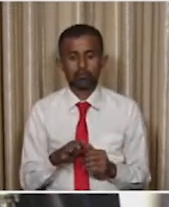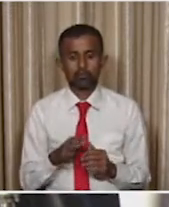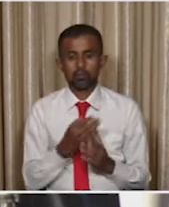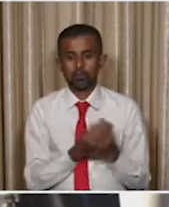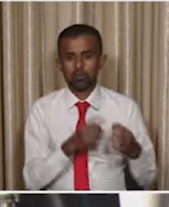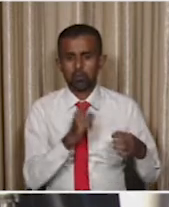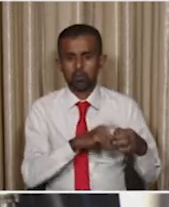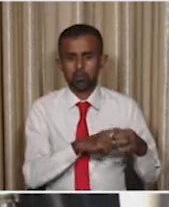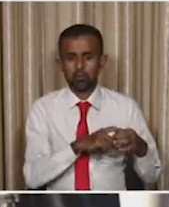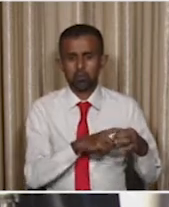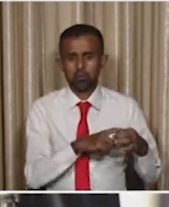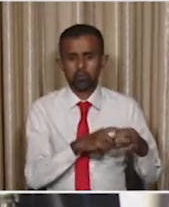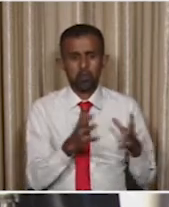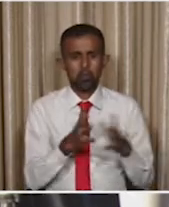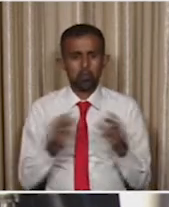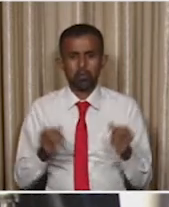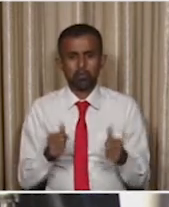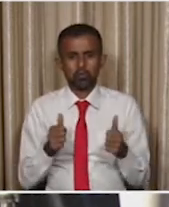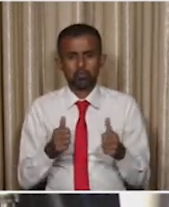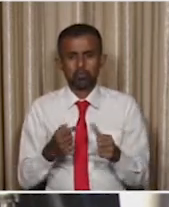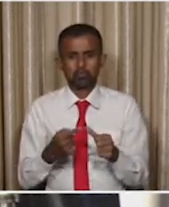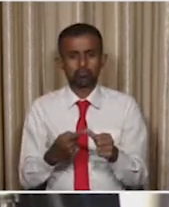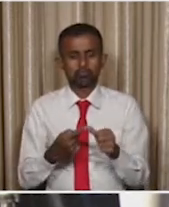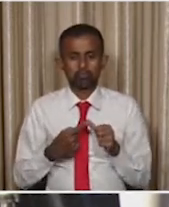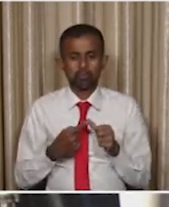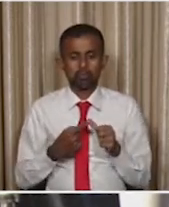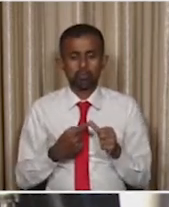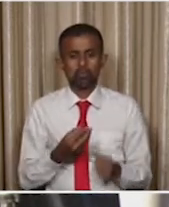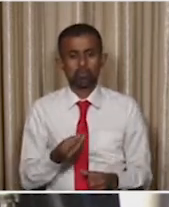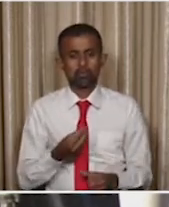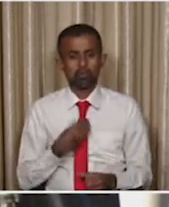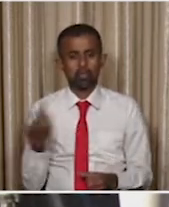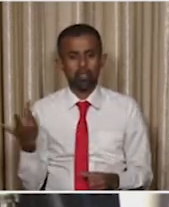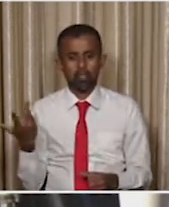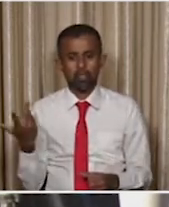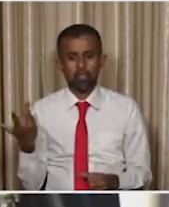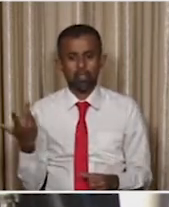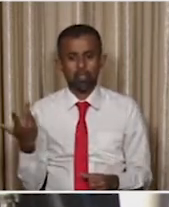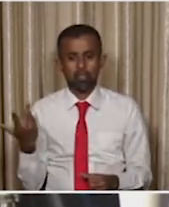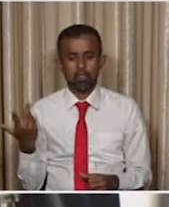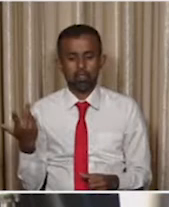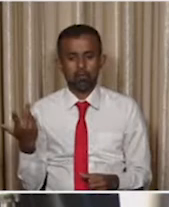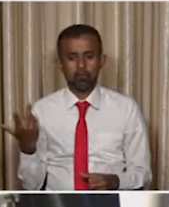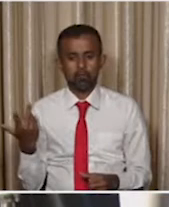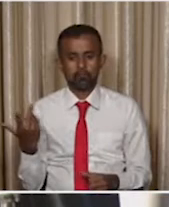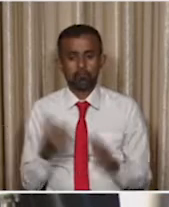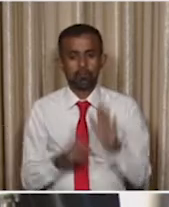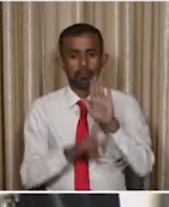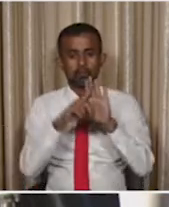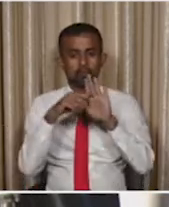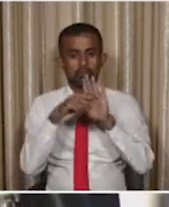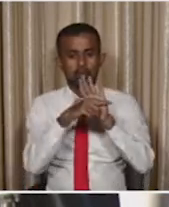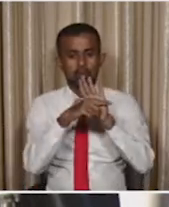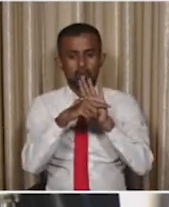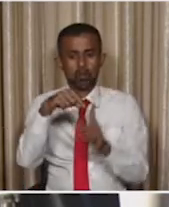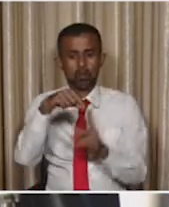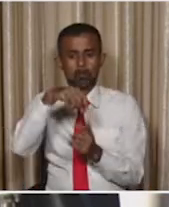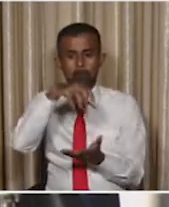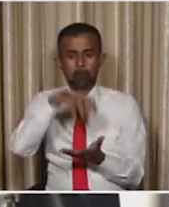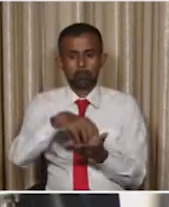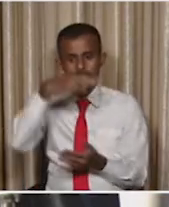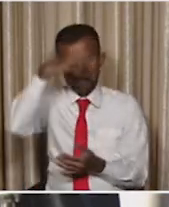ஆக்கபூர்வமான நடவடிக்கைகளை எடுப்பதற்கு அவர் தயாராக இருக்கவில்லை அதுமட்டுமல்லாமல் வடக்கு கிழக்கிலே சிங்கள மயமாக்கள்களையும் பௌத்த